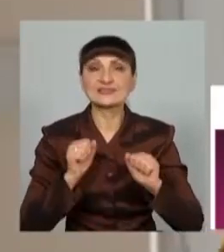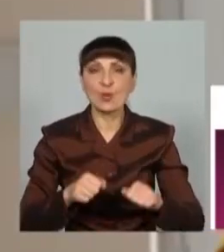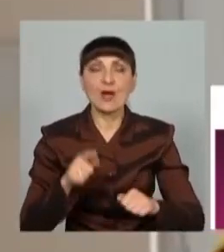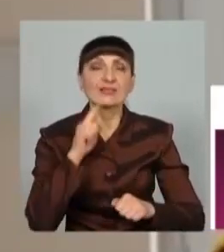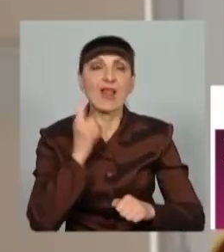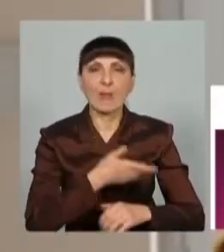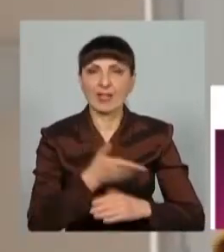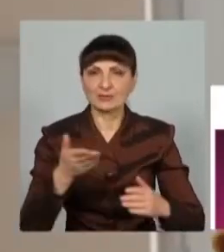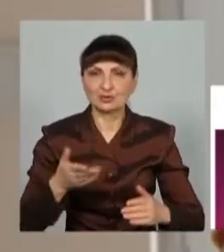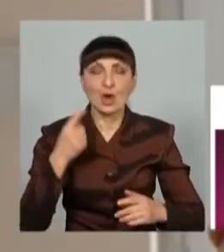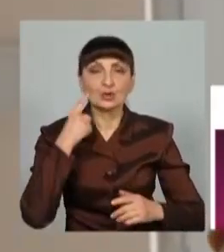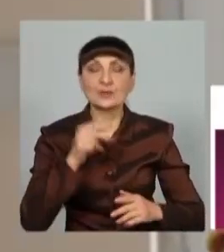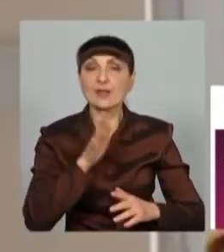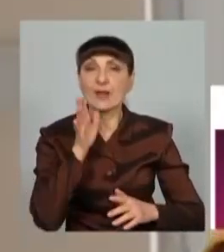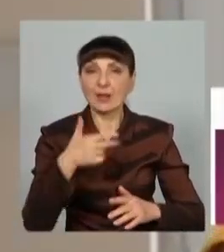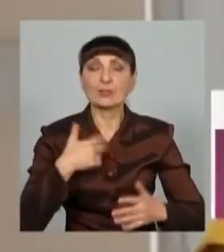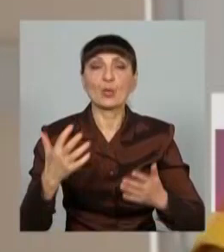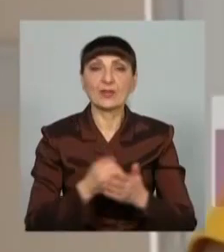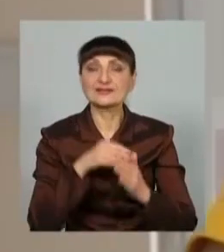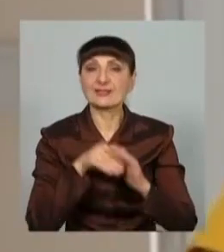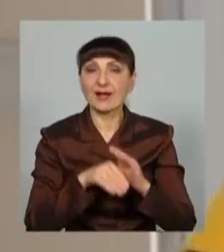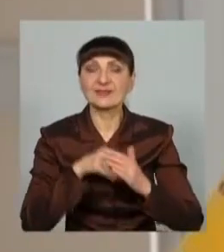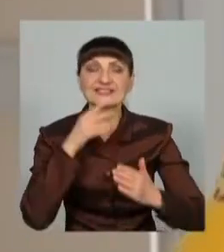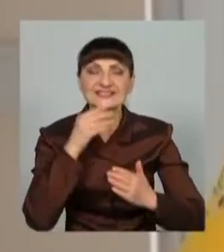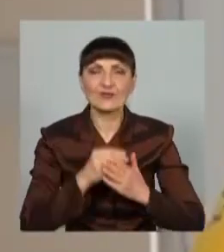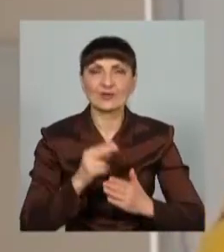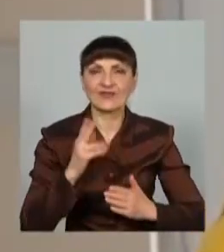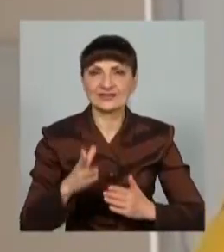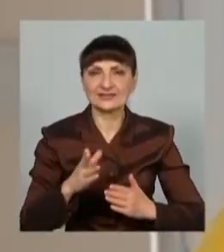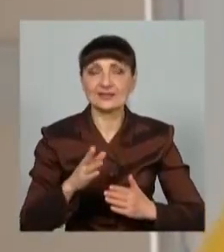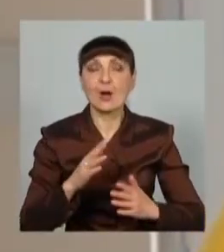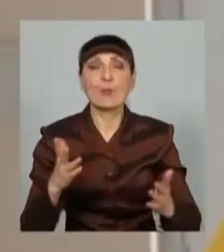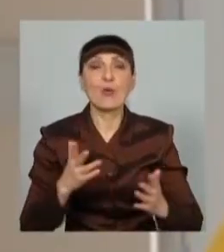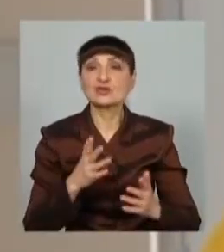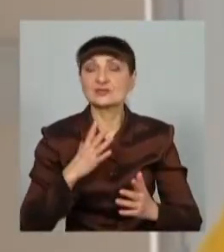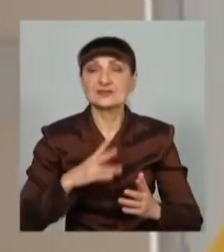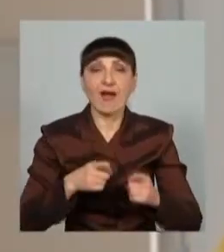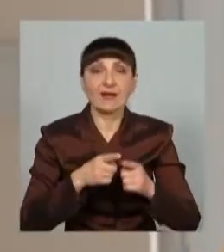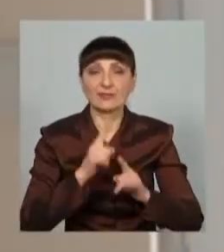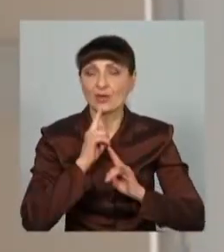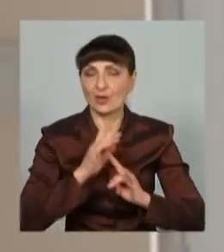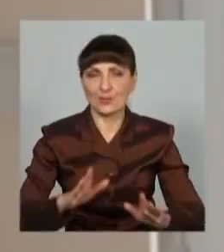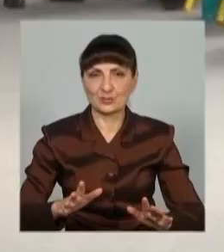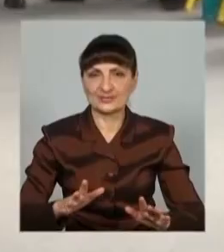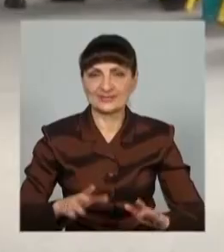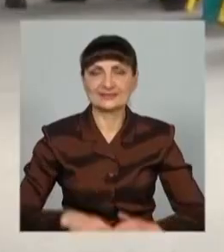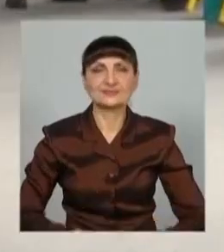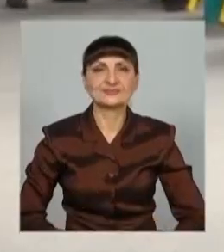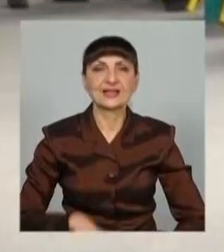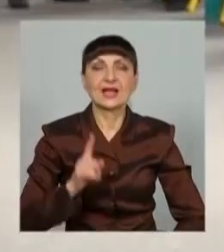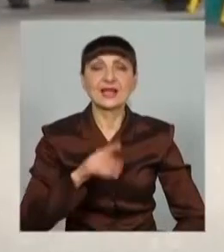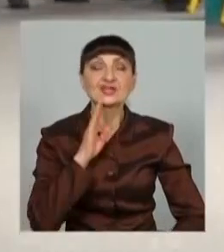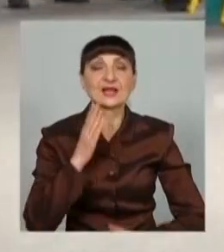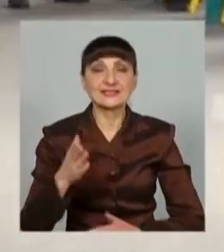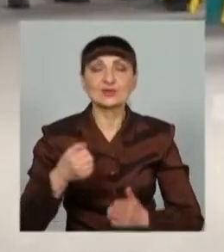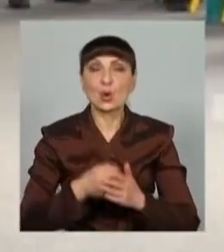для молодежи. Думаю, за 5 лет мне удастся накопить на свою собственную квартиру, так как больше не придется платить за аренду съемного жилья. Так же, как и